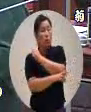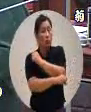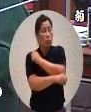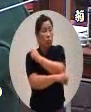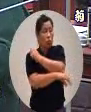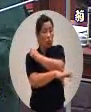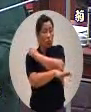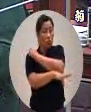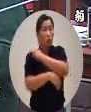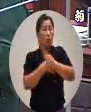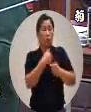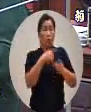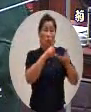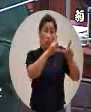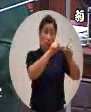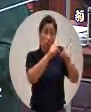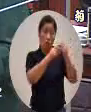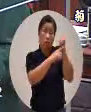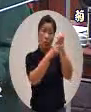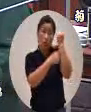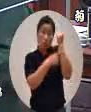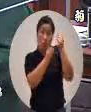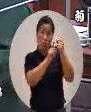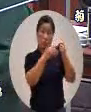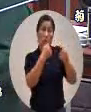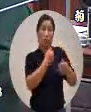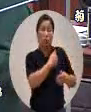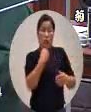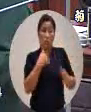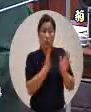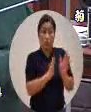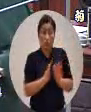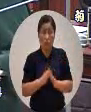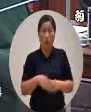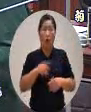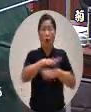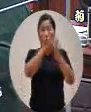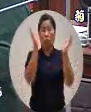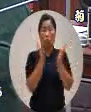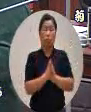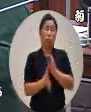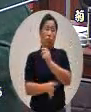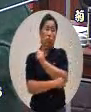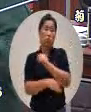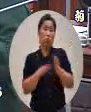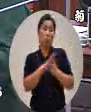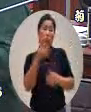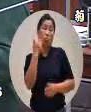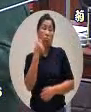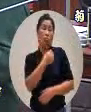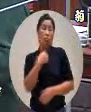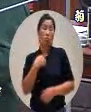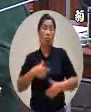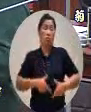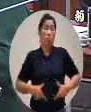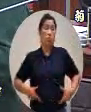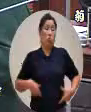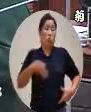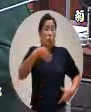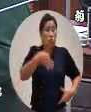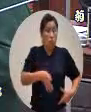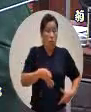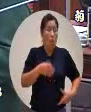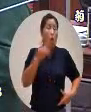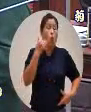處理到還是沒有我相信我們的基層的公務人員也沒有人敢簽但是我說過